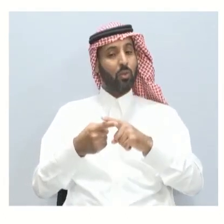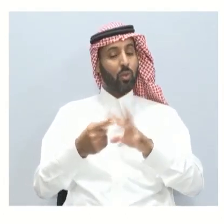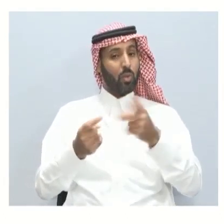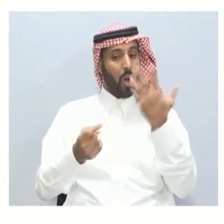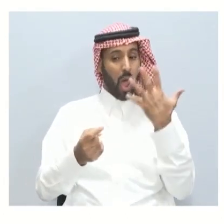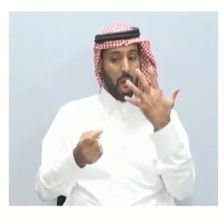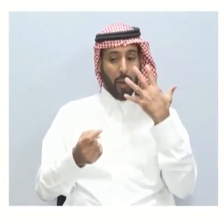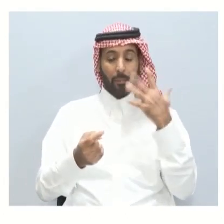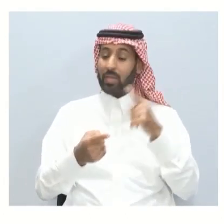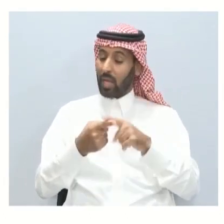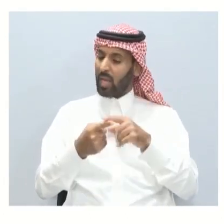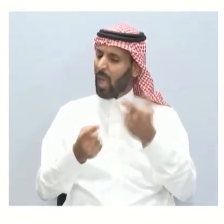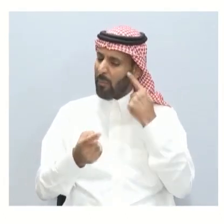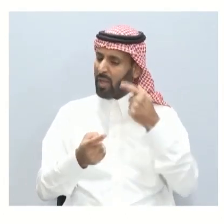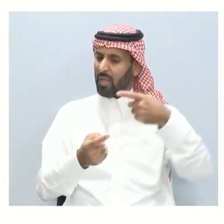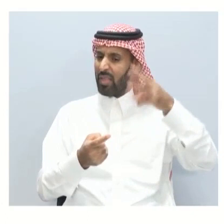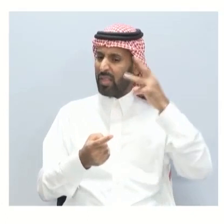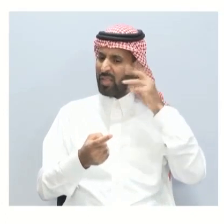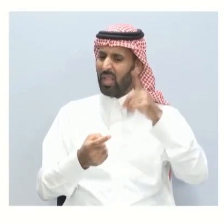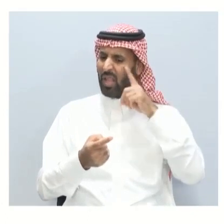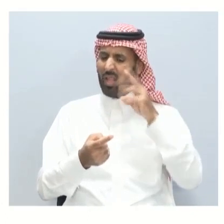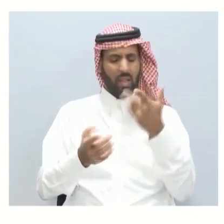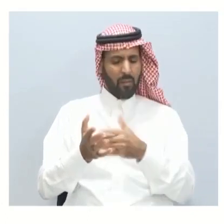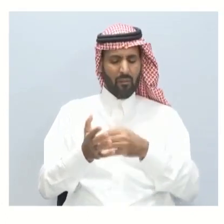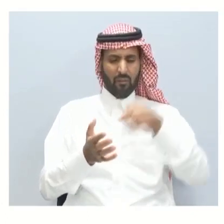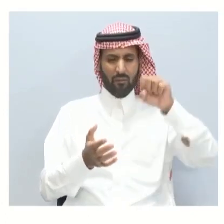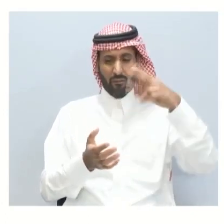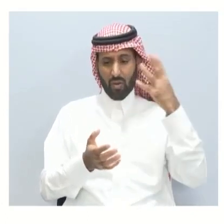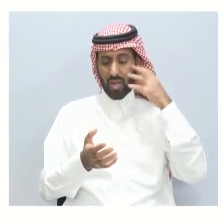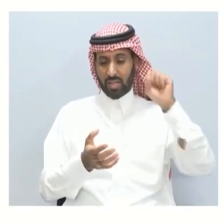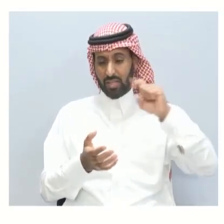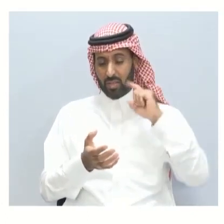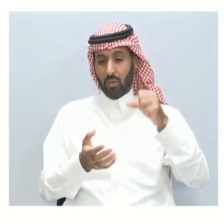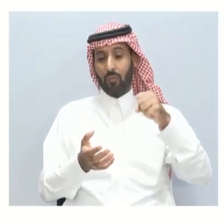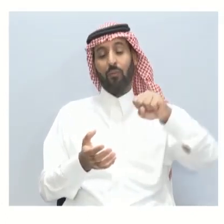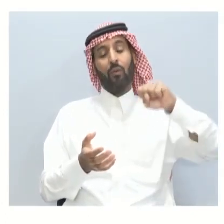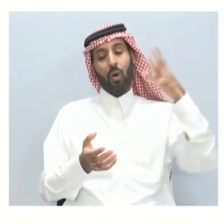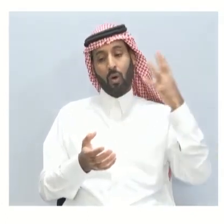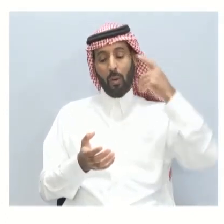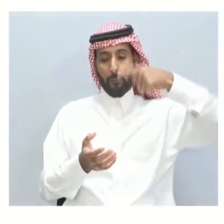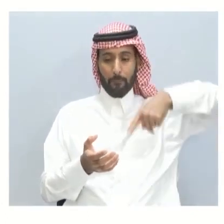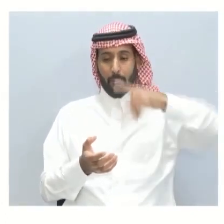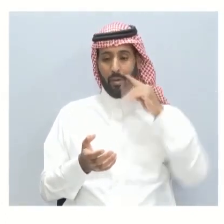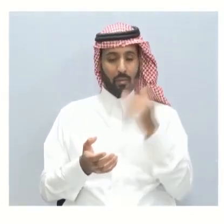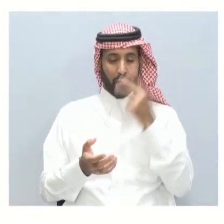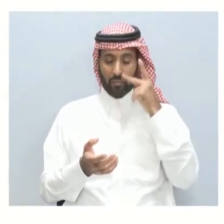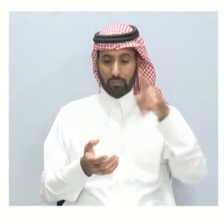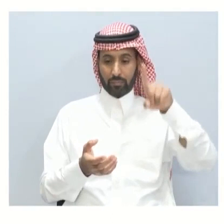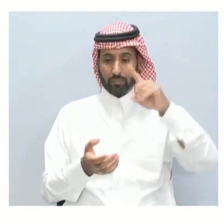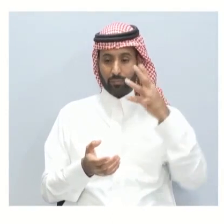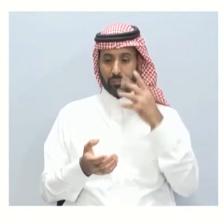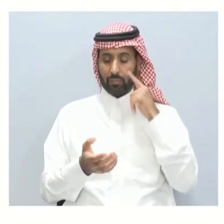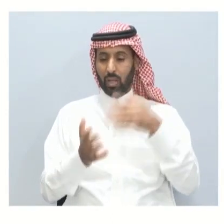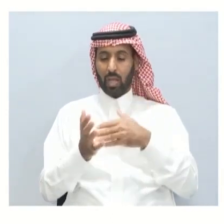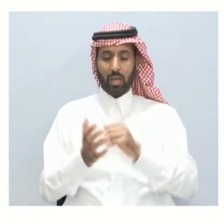ل 3 دي فقط انظر في المستوى الاخير وهو الفور اس والفور كذلك هنا لا انظر للفوردي فقط انظر للمستوى